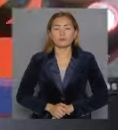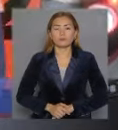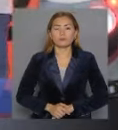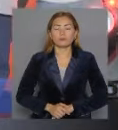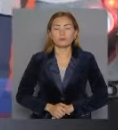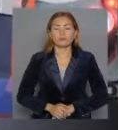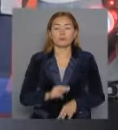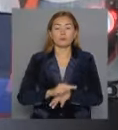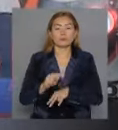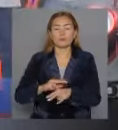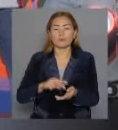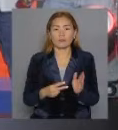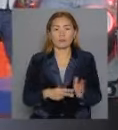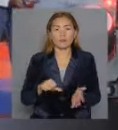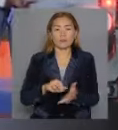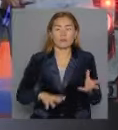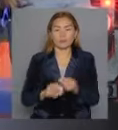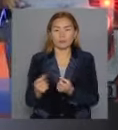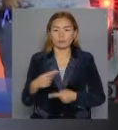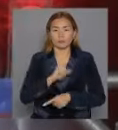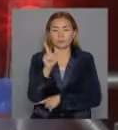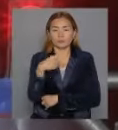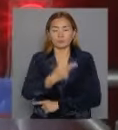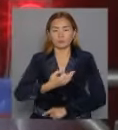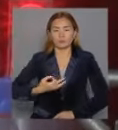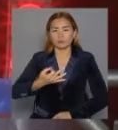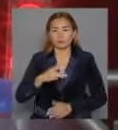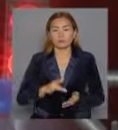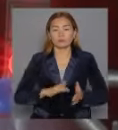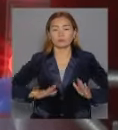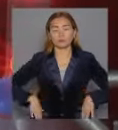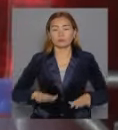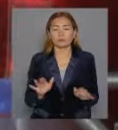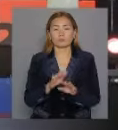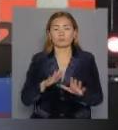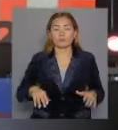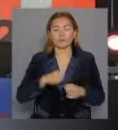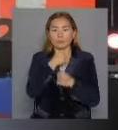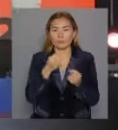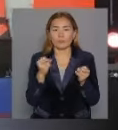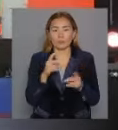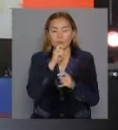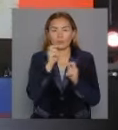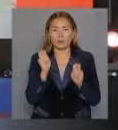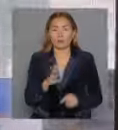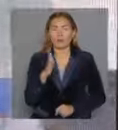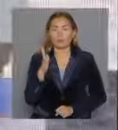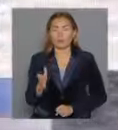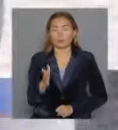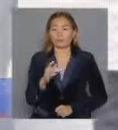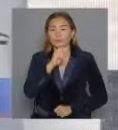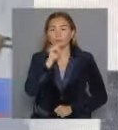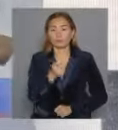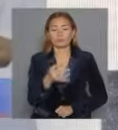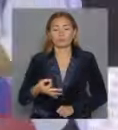сөз. Шеберлік сағат аясында қатысушылар арасынан үздік шыққандар облыс орталығында өткен гала концертте арнайы бағалы сыйлықтармен марапатталады.